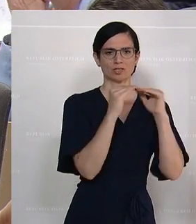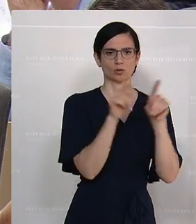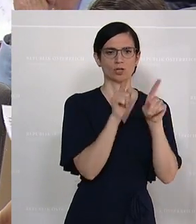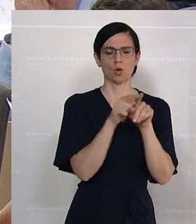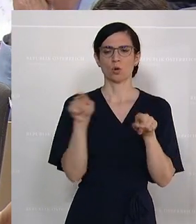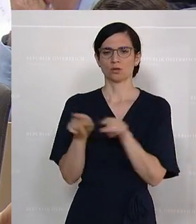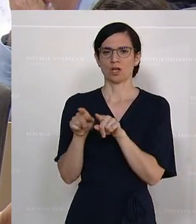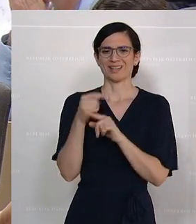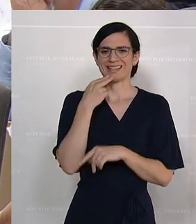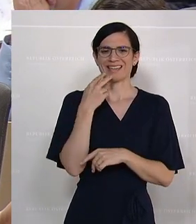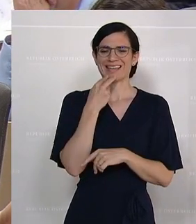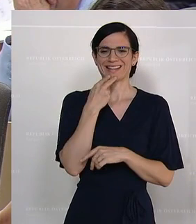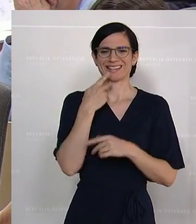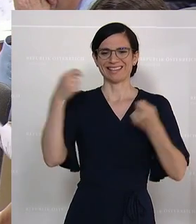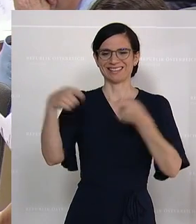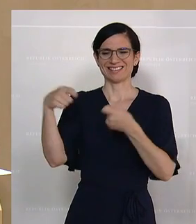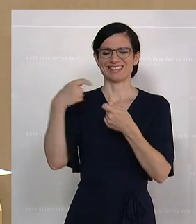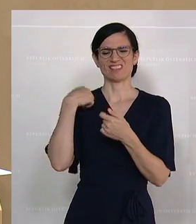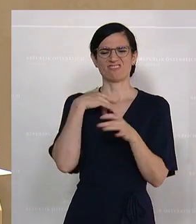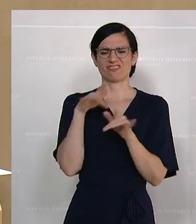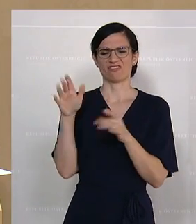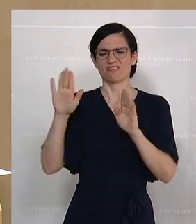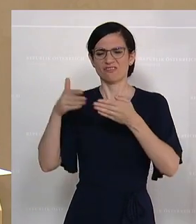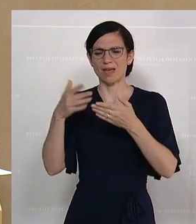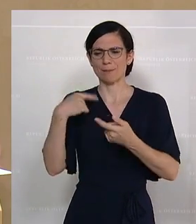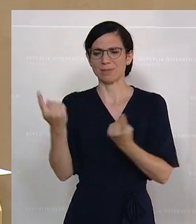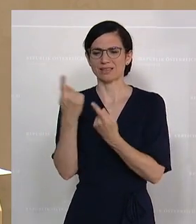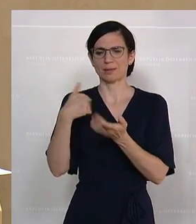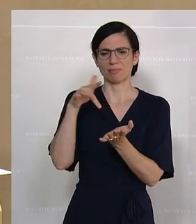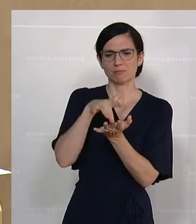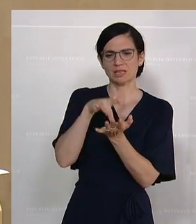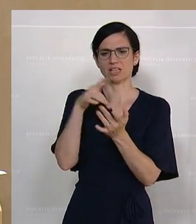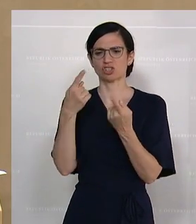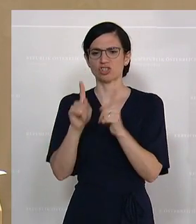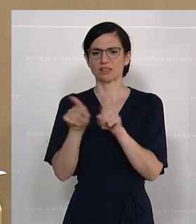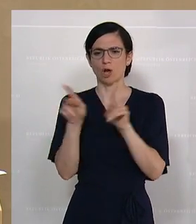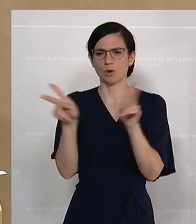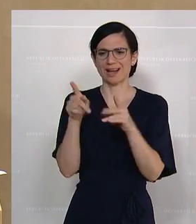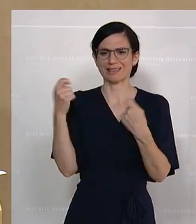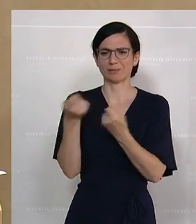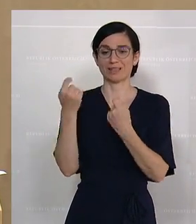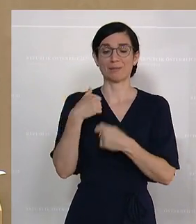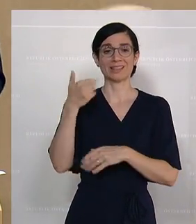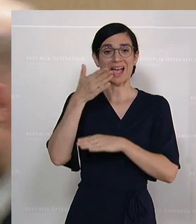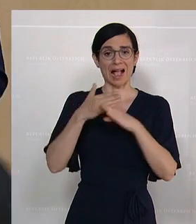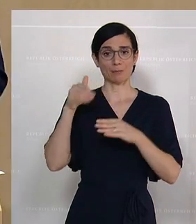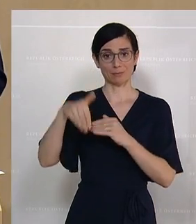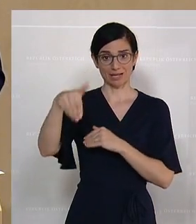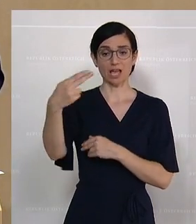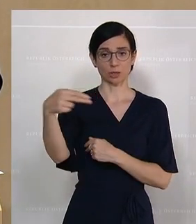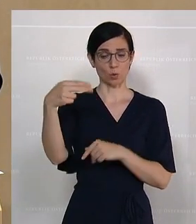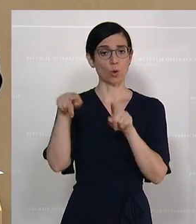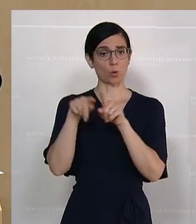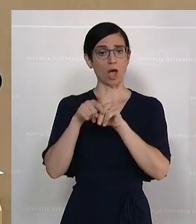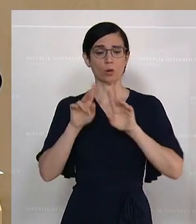energieintensive betriebe insbesondere für kleine und mittelständische wird es ein paket von rund einer halben milliarde geben dass wir auch hier